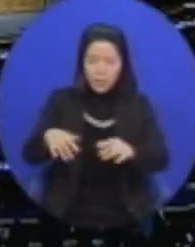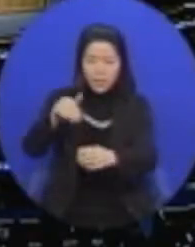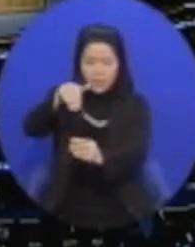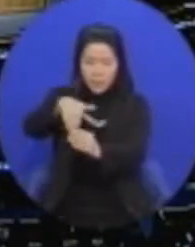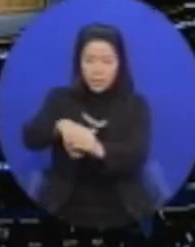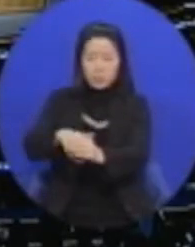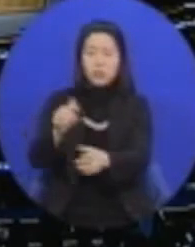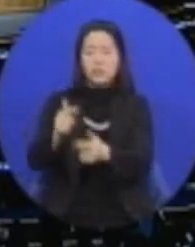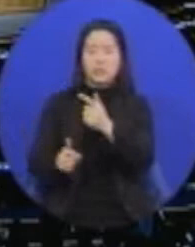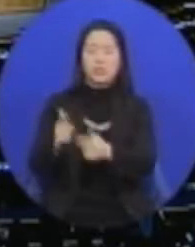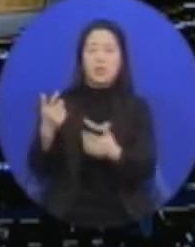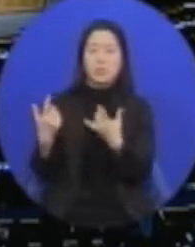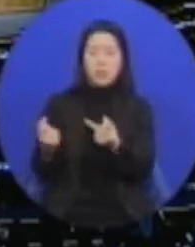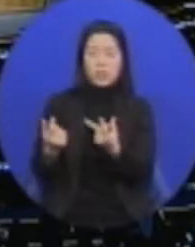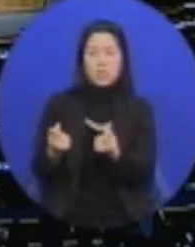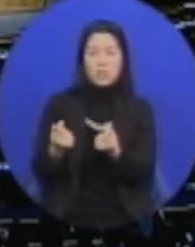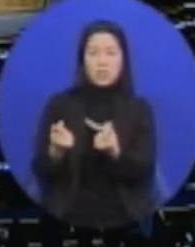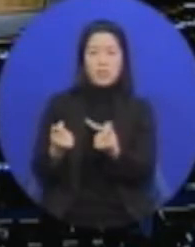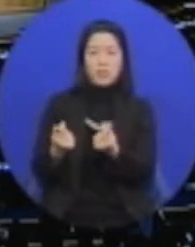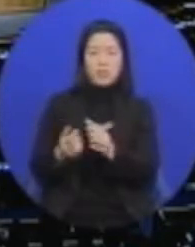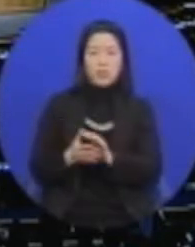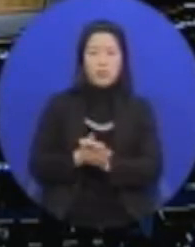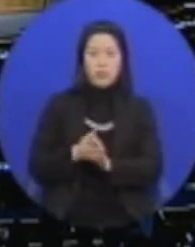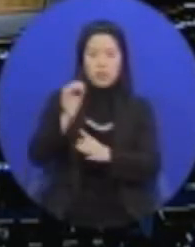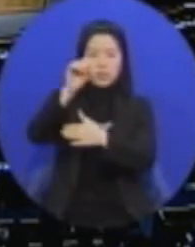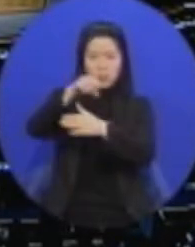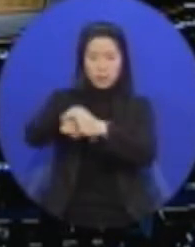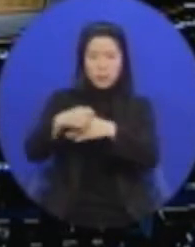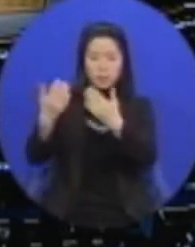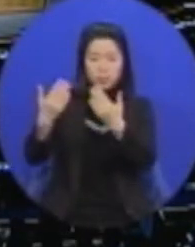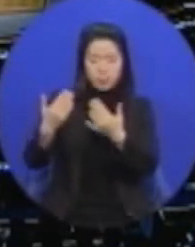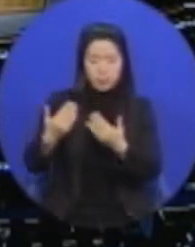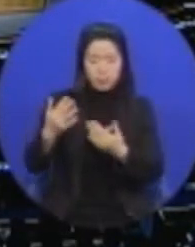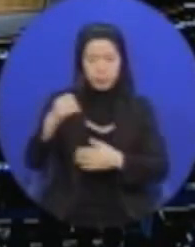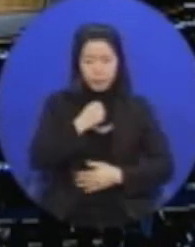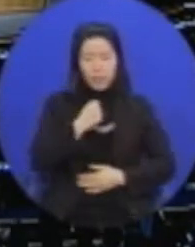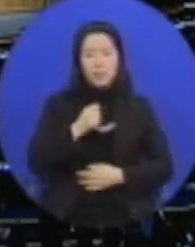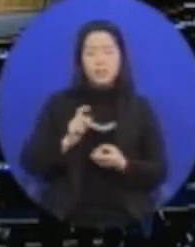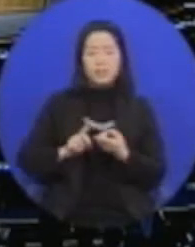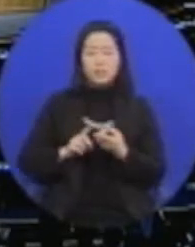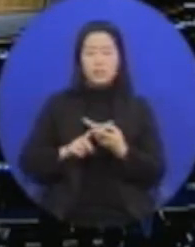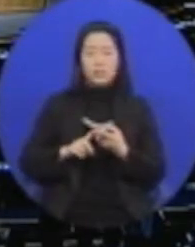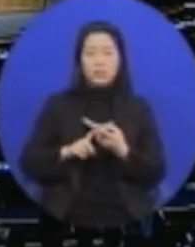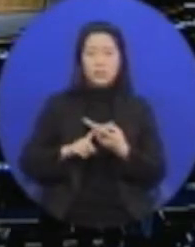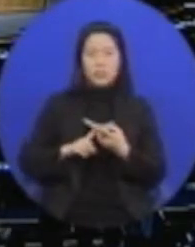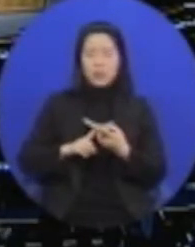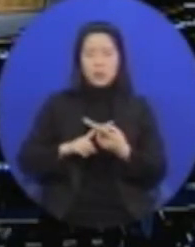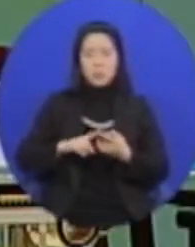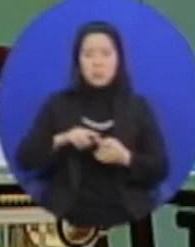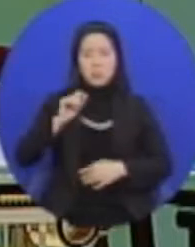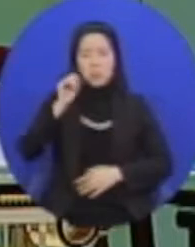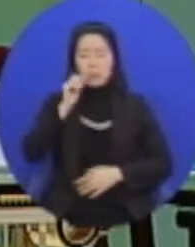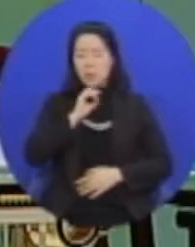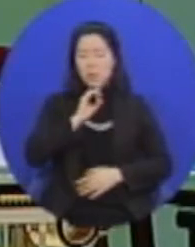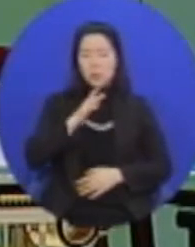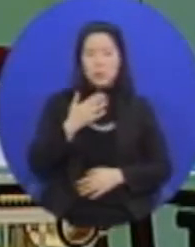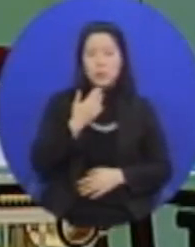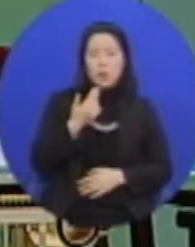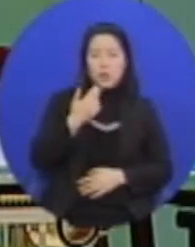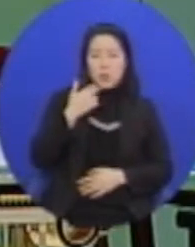심겨진 담아 열매를 맺는 것은 고사하고 생존 자체가 몸부림 입니다